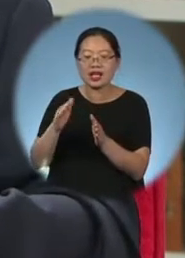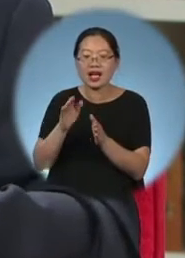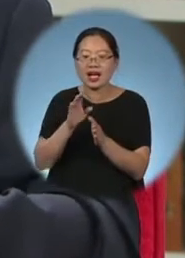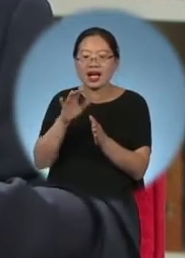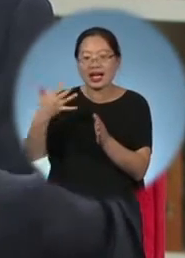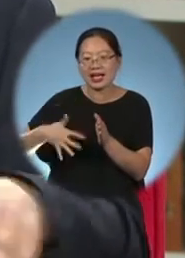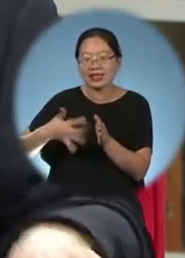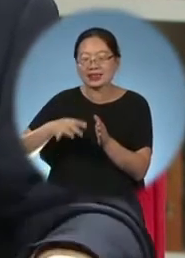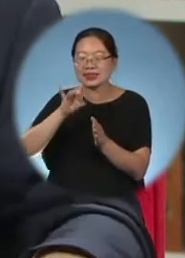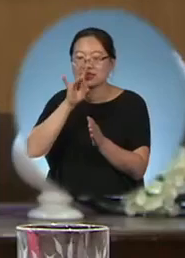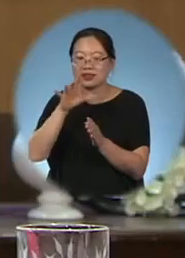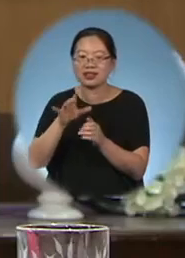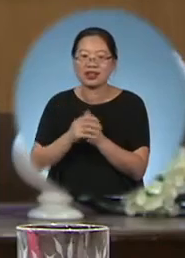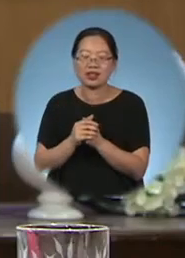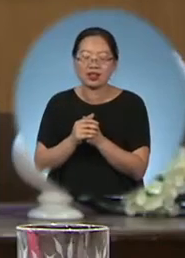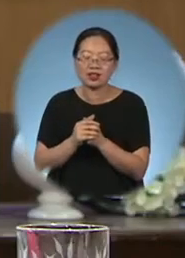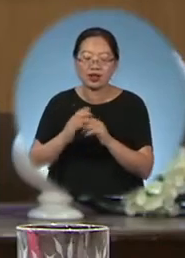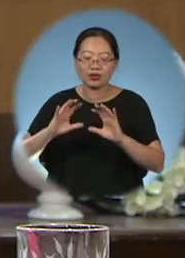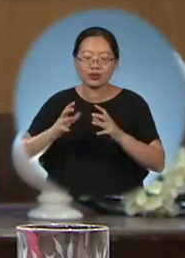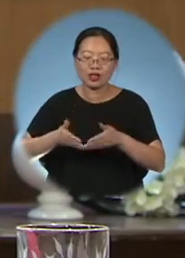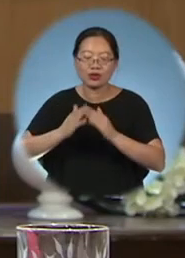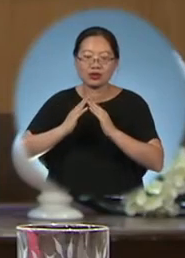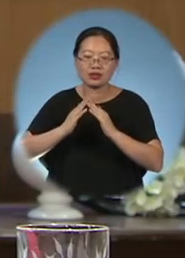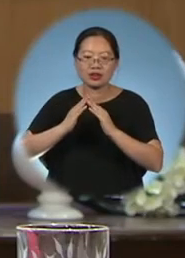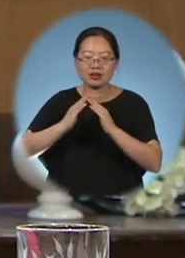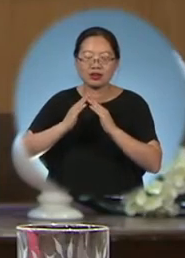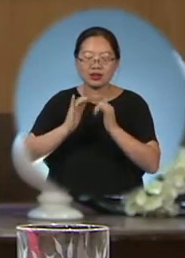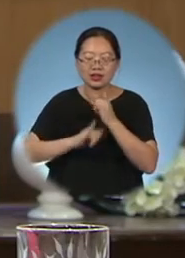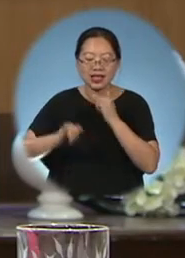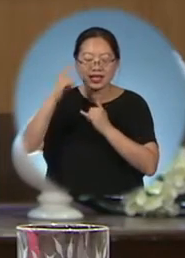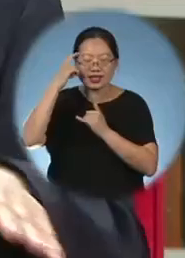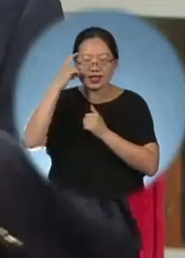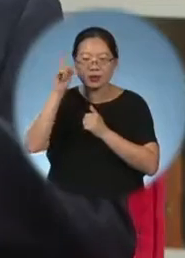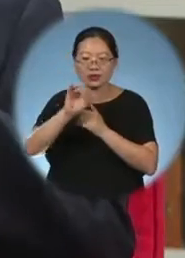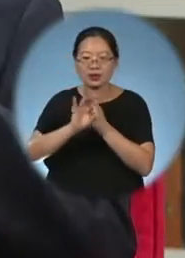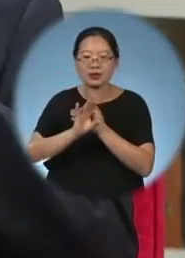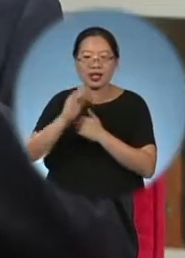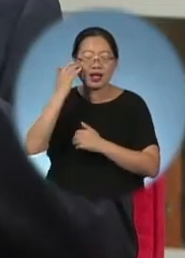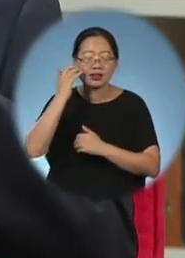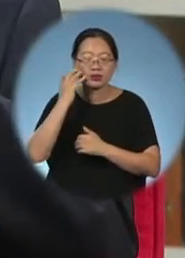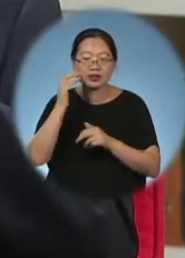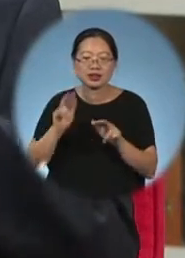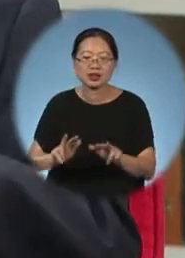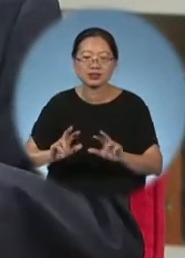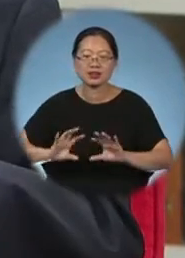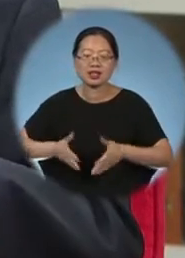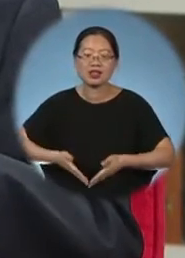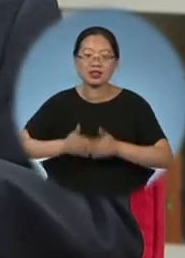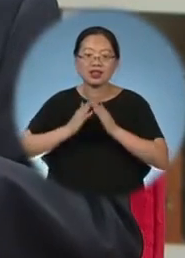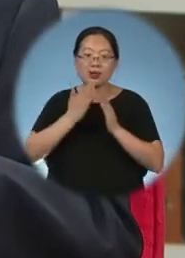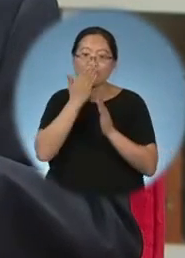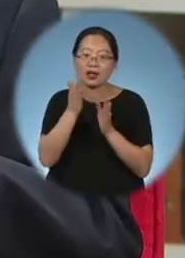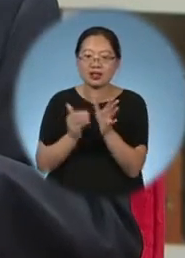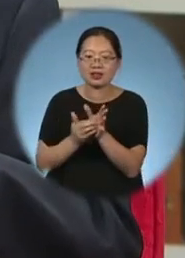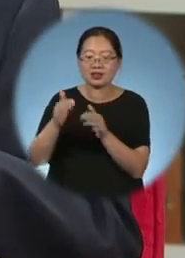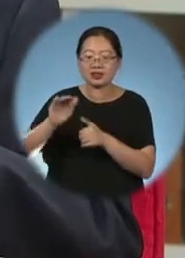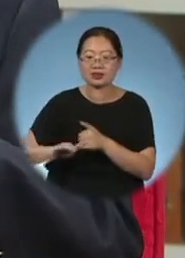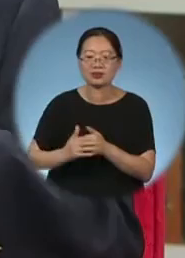있습니다. 안 돼 있는데 그럼 국가 건설 사관이란 뭐냐? 우리나라가 나라를 세우기는